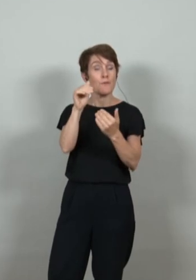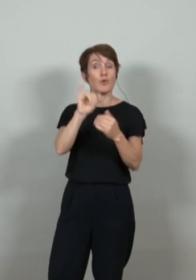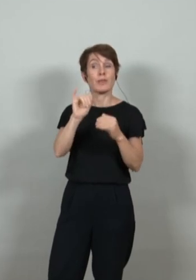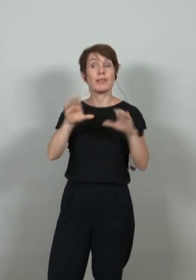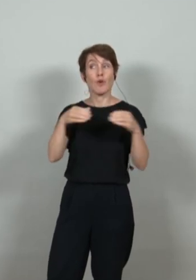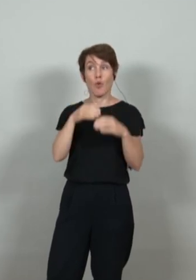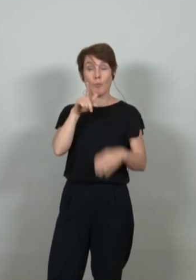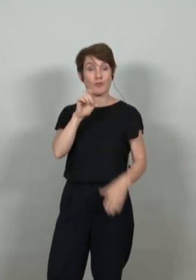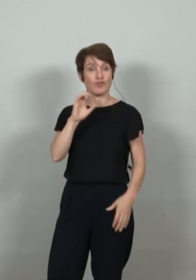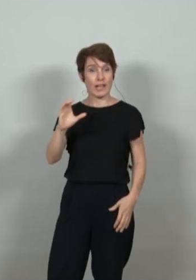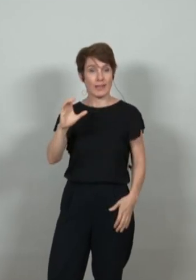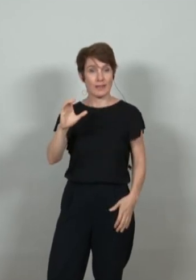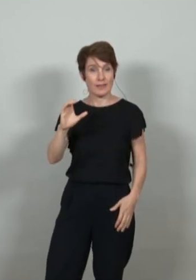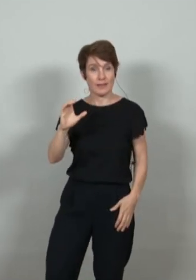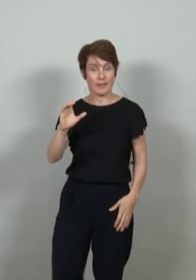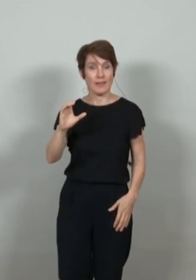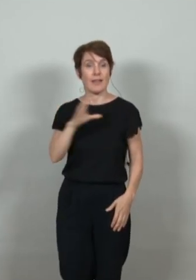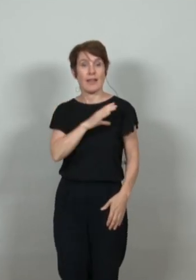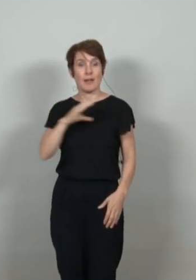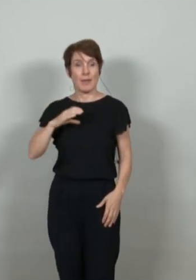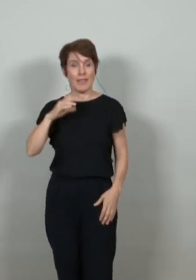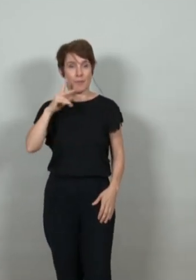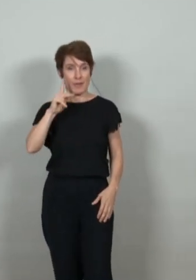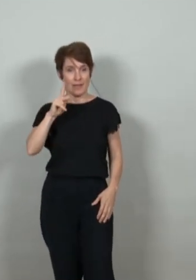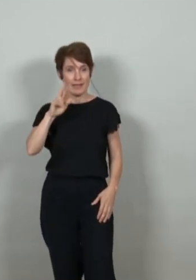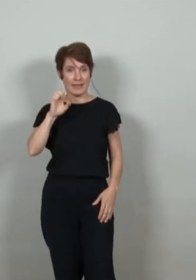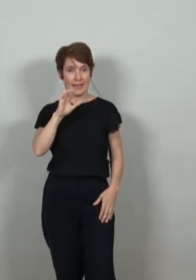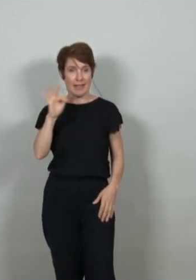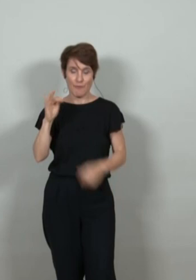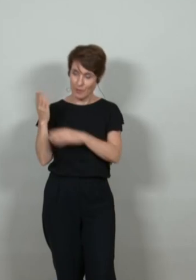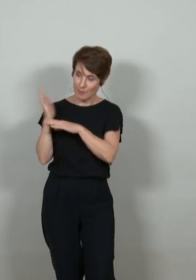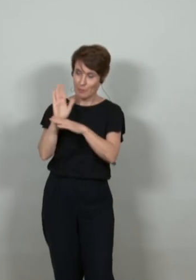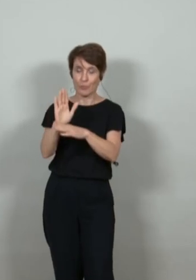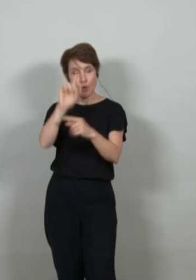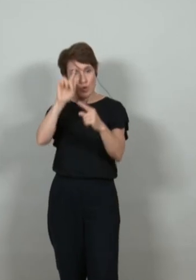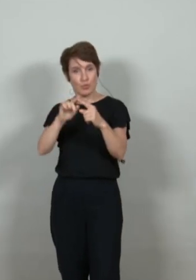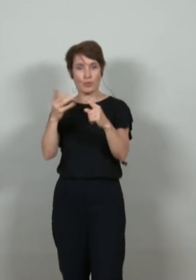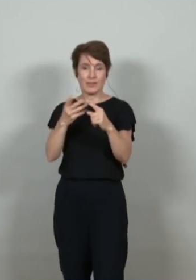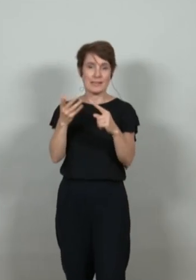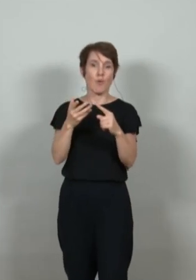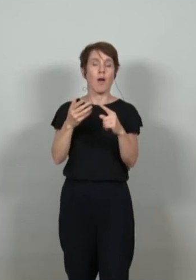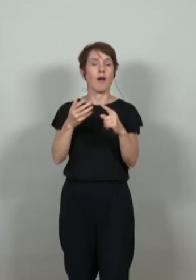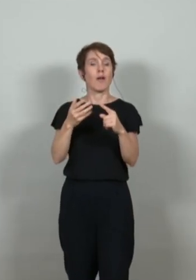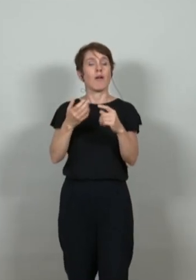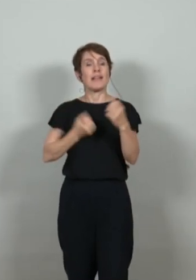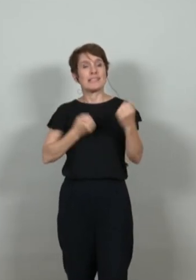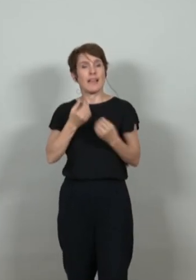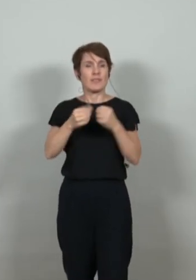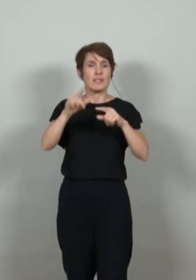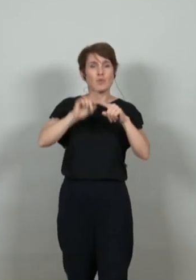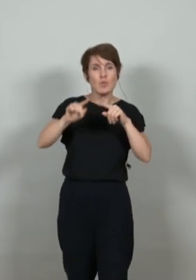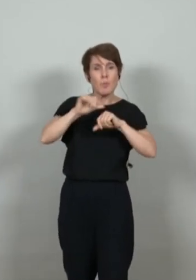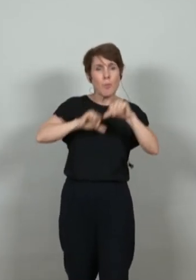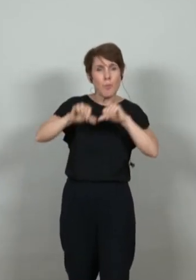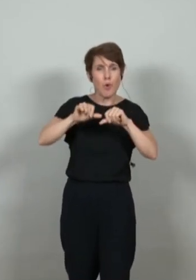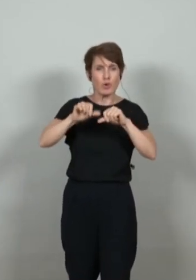et sera présenté par son acryf pour la suppression des publicités faisant la promotion de produits ou de services eco-sibles madame kref